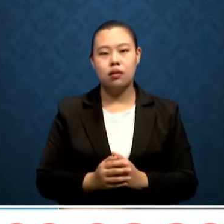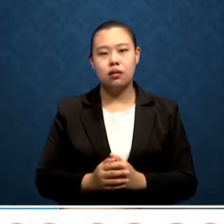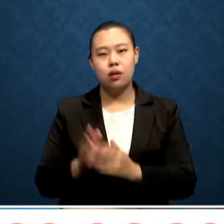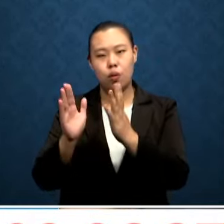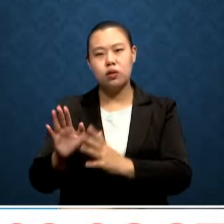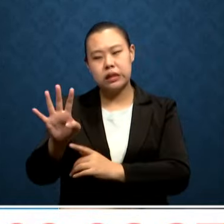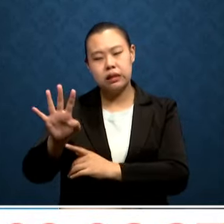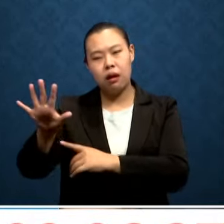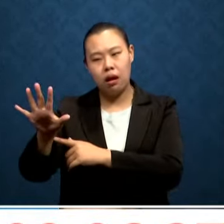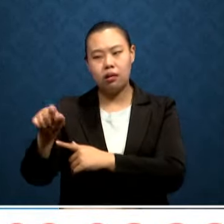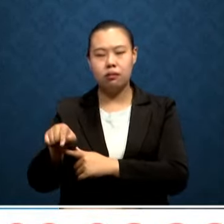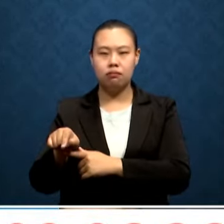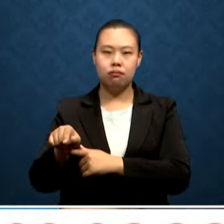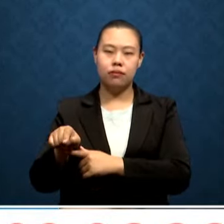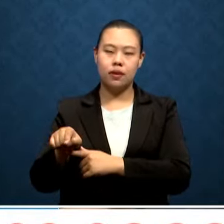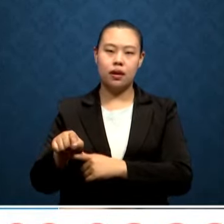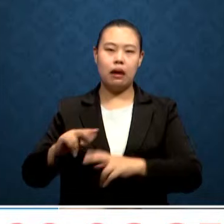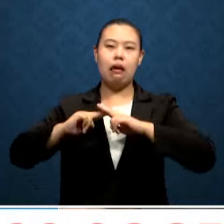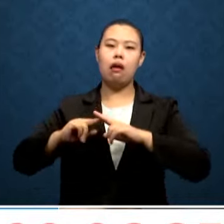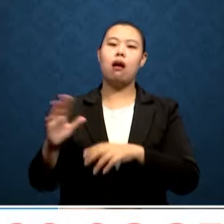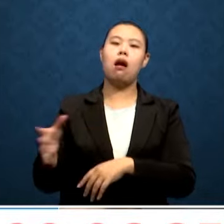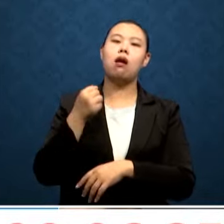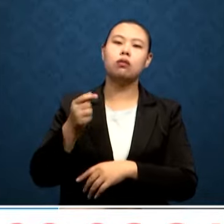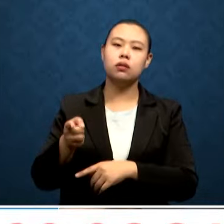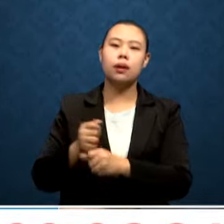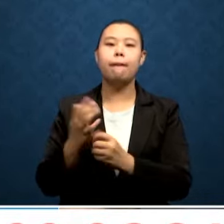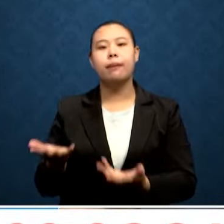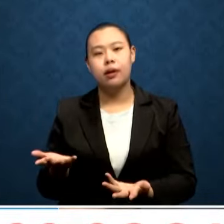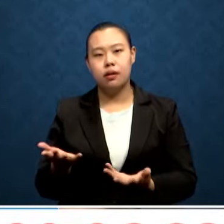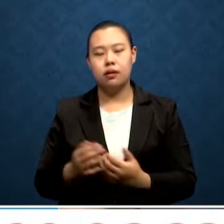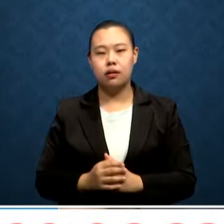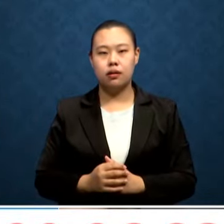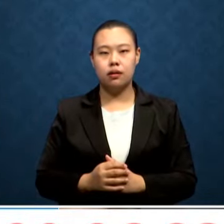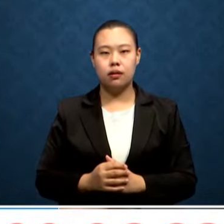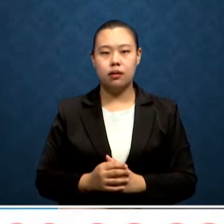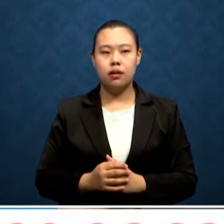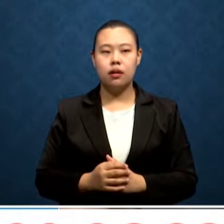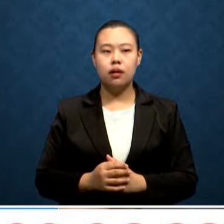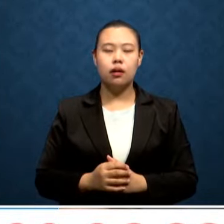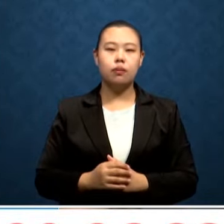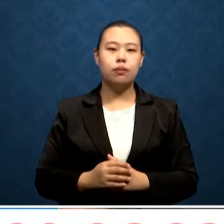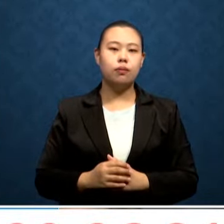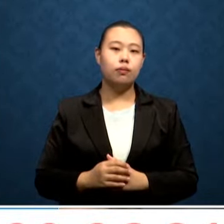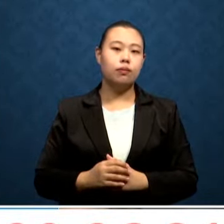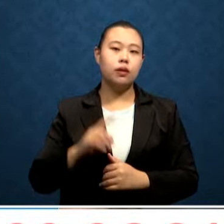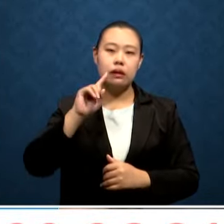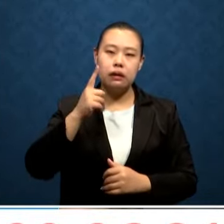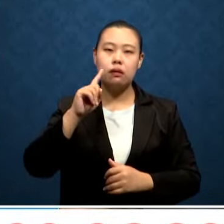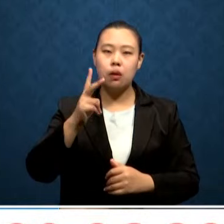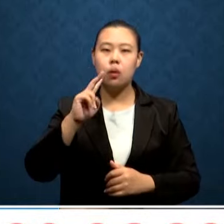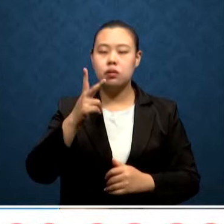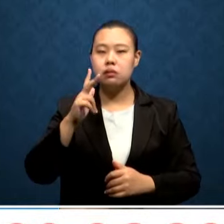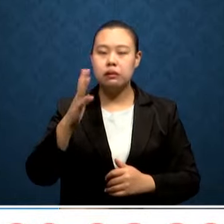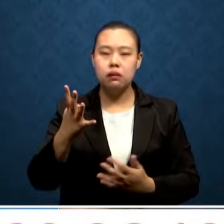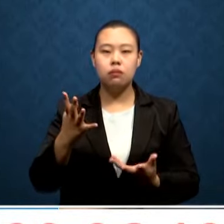ครองเสี่ยงข้างมากได้อย่างไรครับเดี๋ยวก็วันนี้เดี๋ยวก็เป็นแผ่นเสียงตกร่องหนังฉายซ้ำซากอยู่งั้นนะครับ